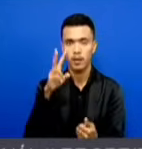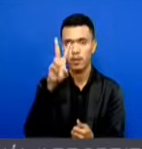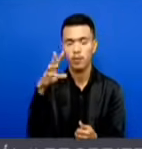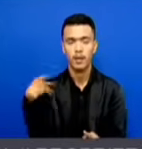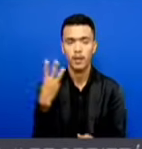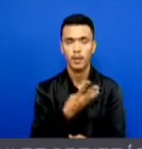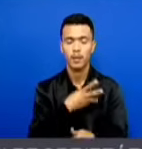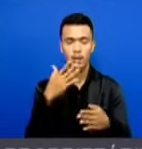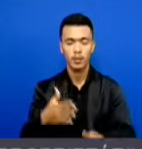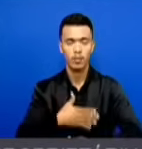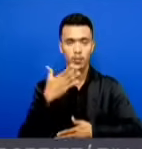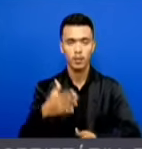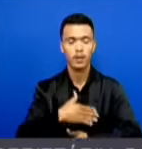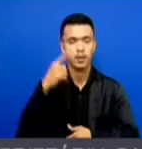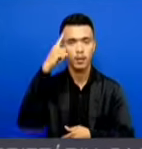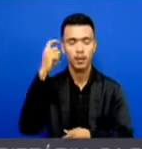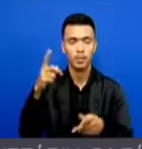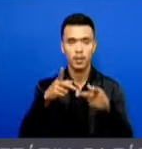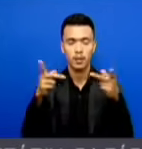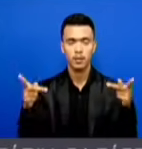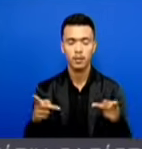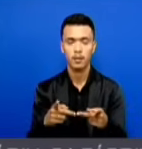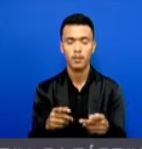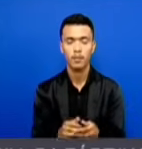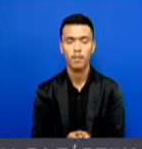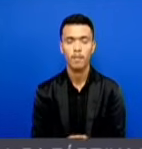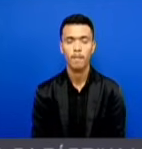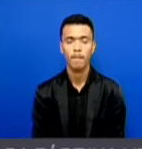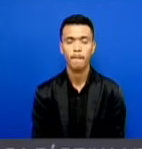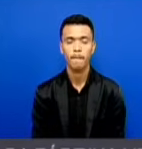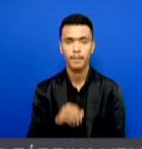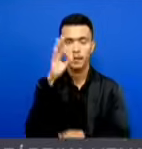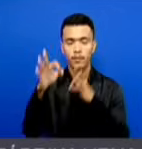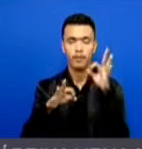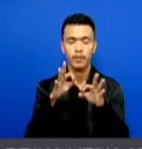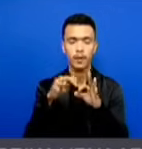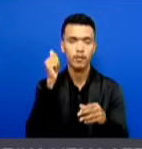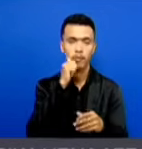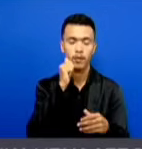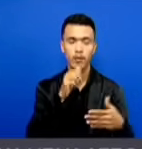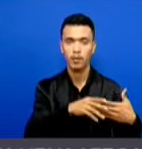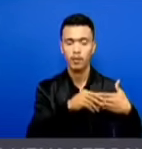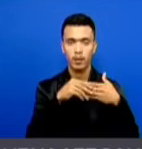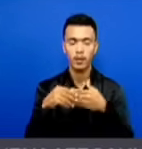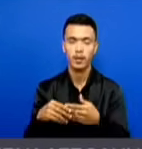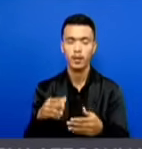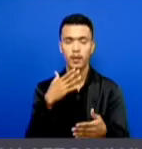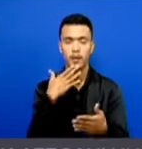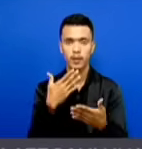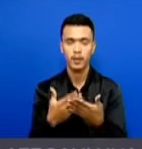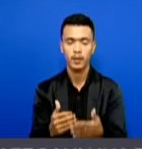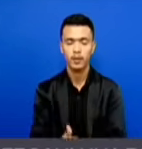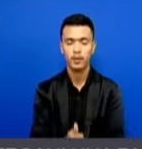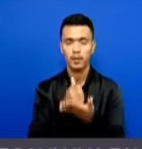tamba Ia apresiasi tebes tambah, ia zeneru. Kari kami fikir kata ia, feto maku konel, ia lirik ransi dan beke feto